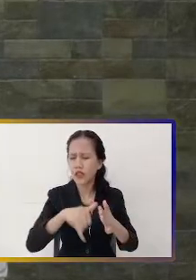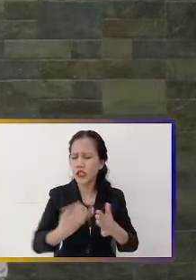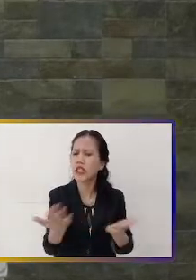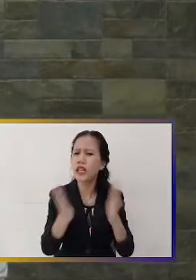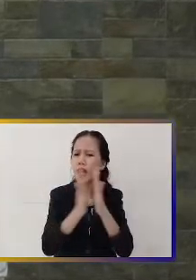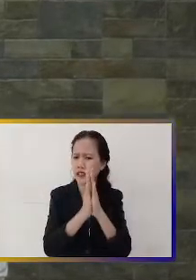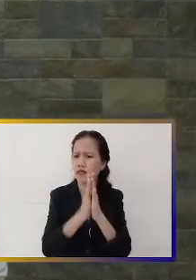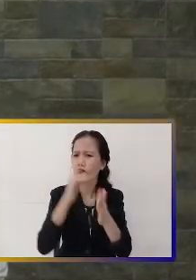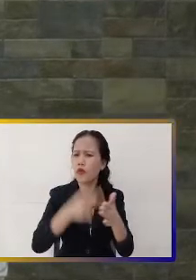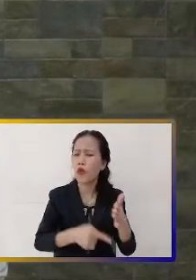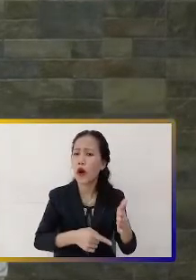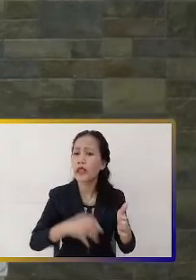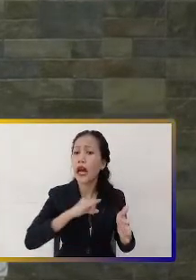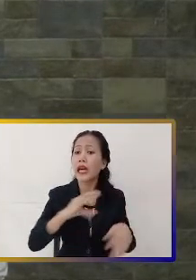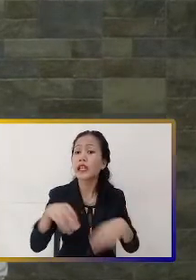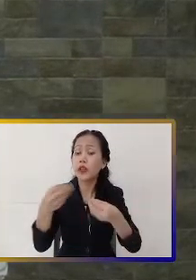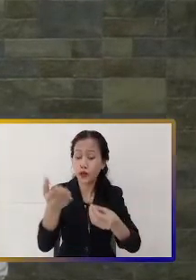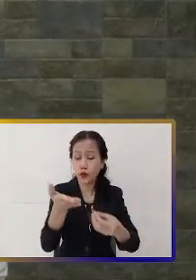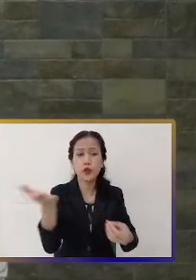iyo.